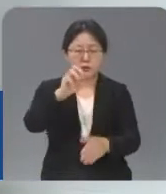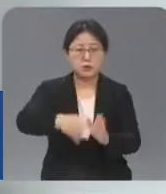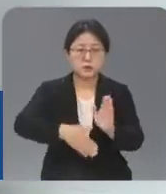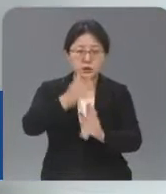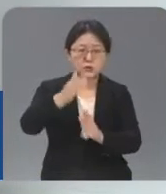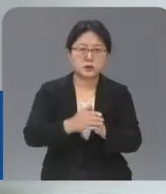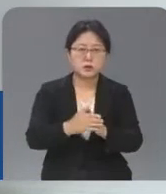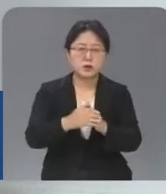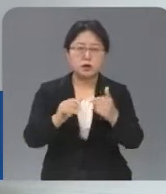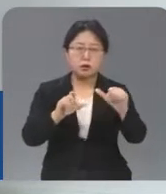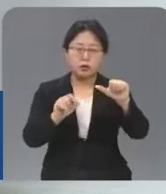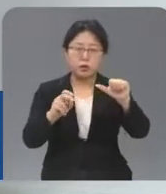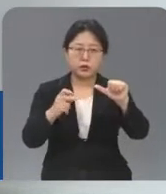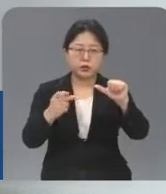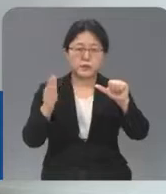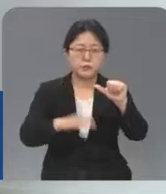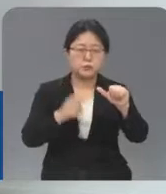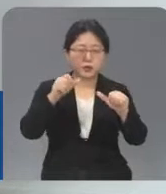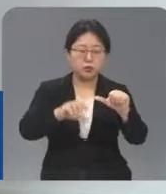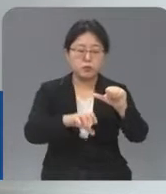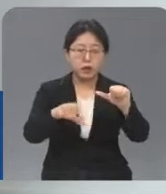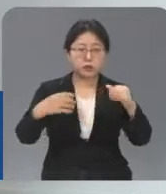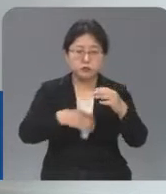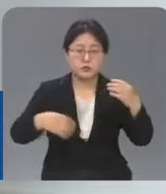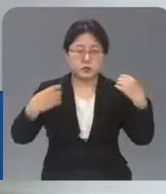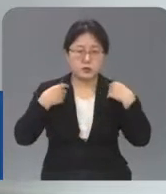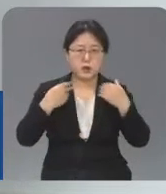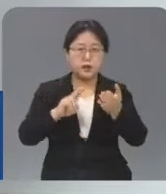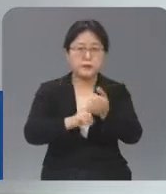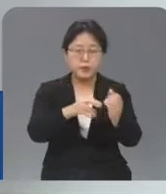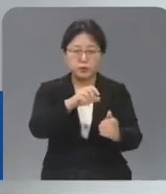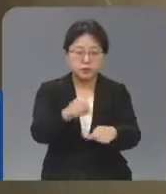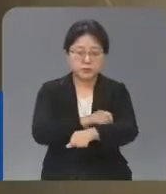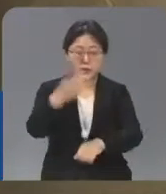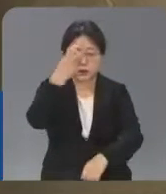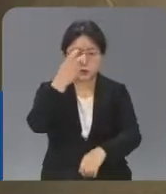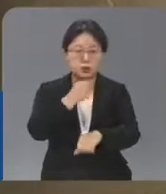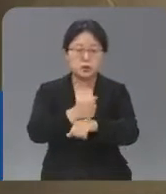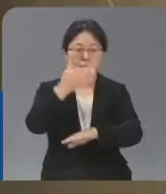기술사와 건축사 등 전문 인력을 충원하라고 덧붙였습니다.